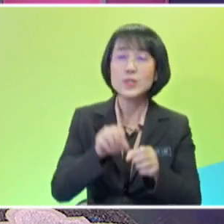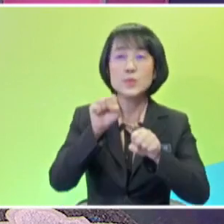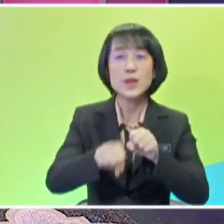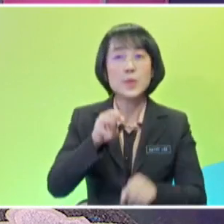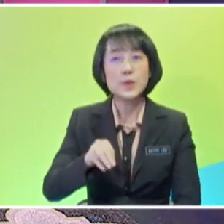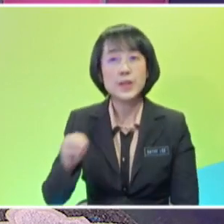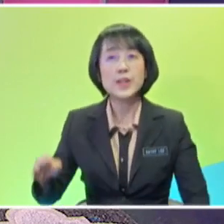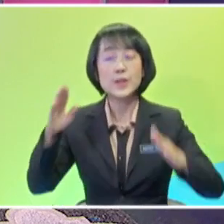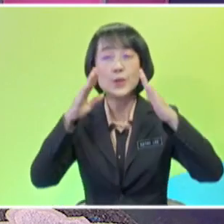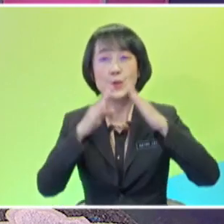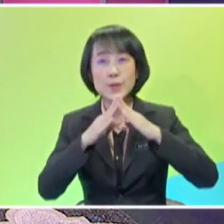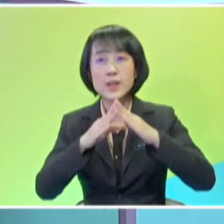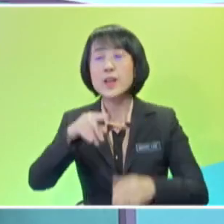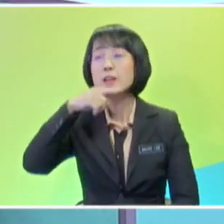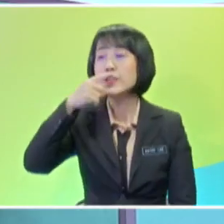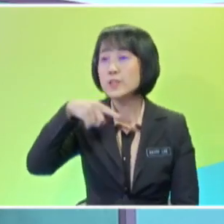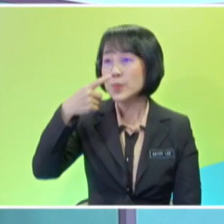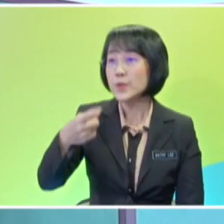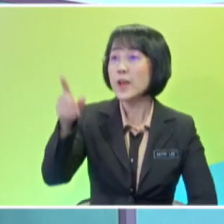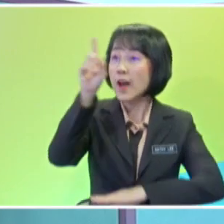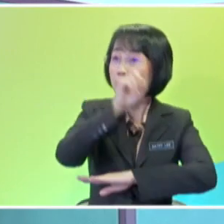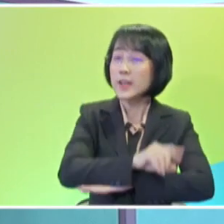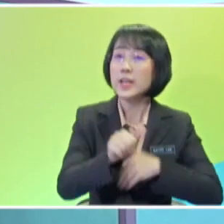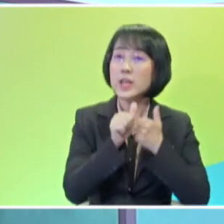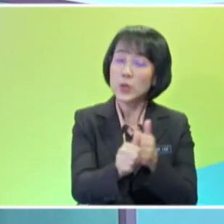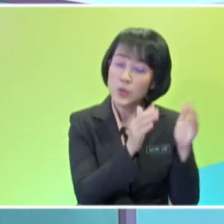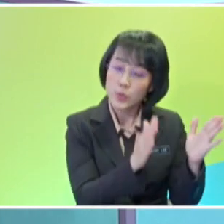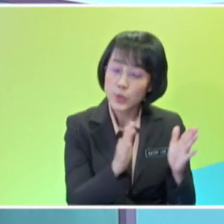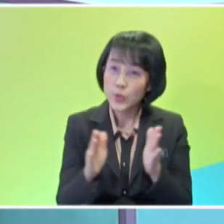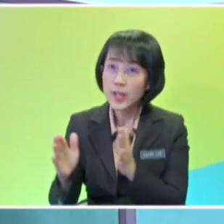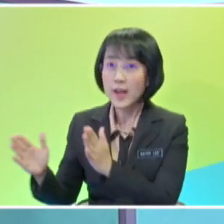di rumah karena sebut hari ikut turutan